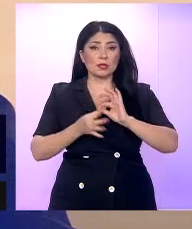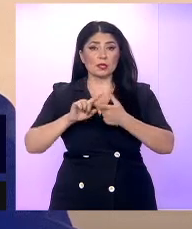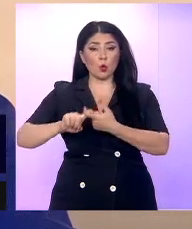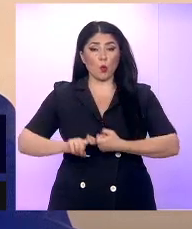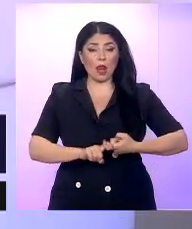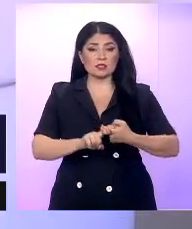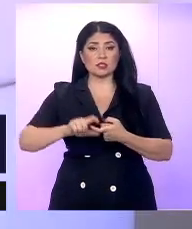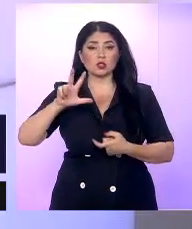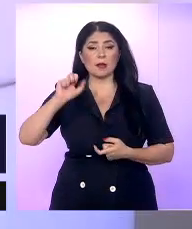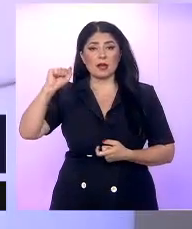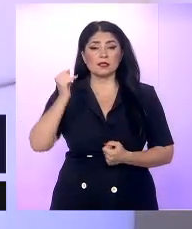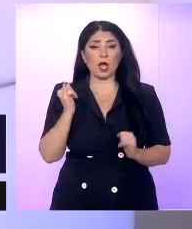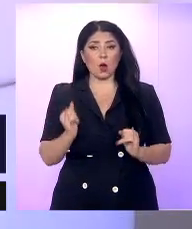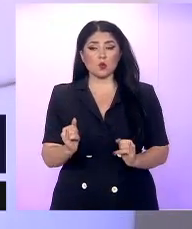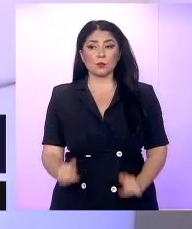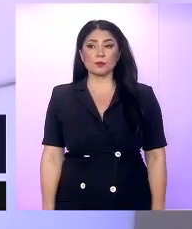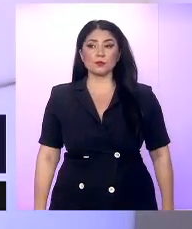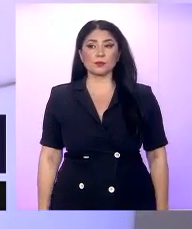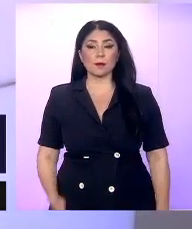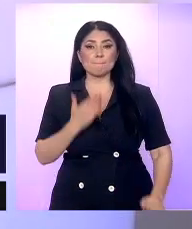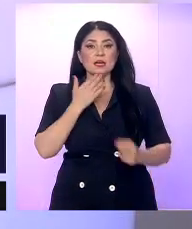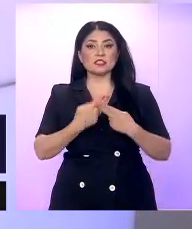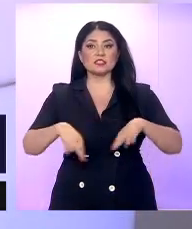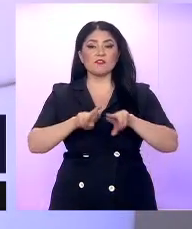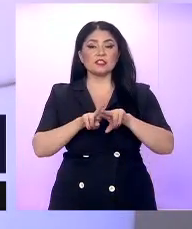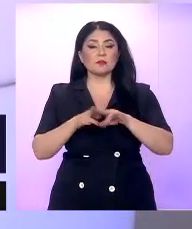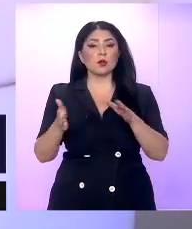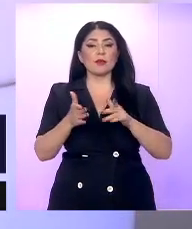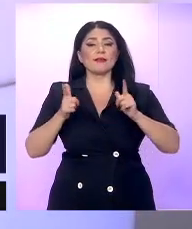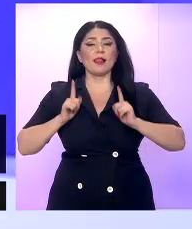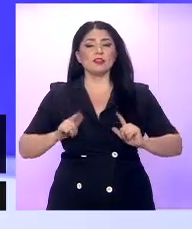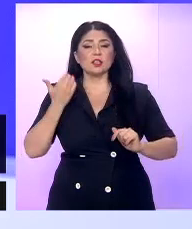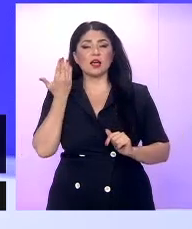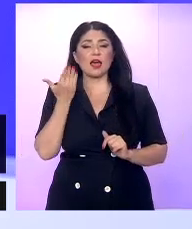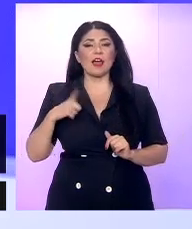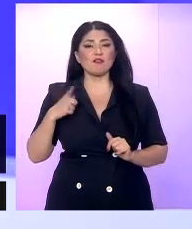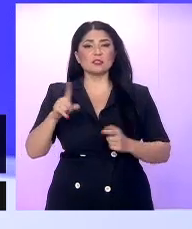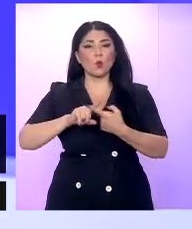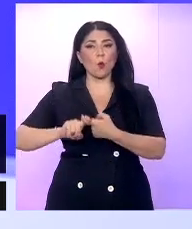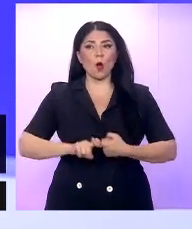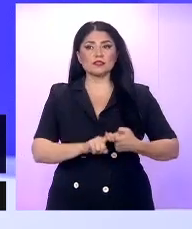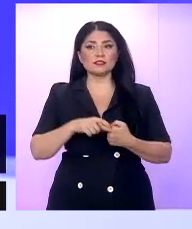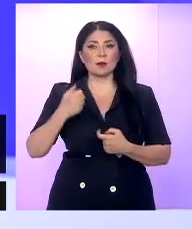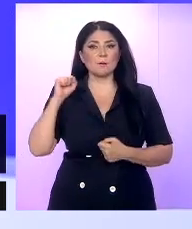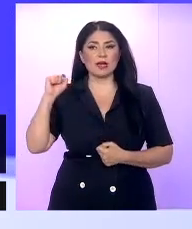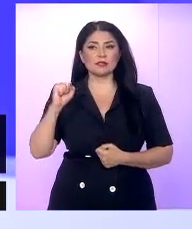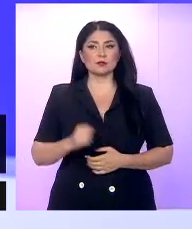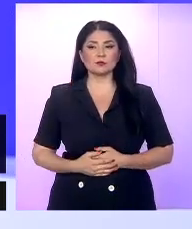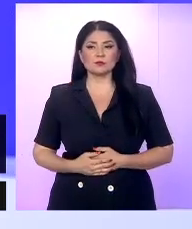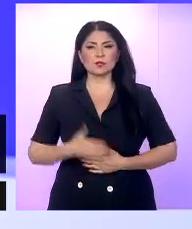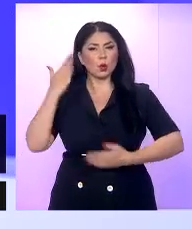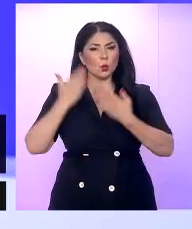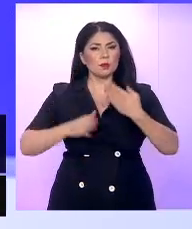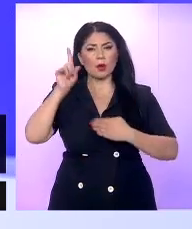coaliție în acest moment. Pare cumva că se termină perioada de liniște din coaliție. Mai ales că evaluarea miniștilor. Am avut în ultimele